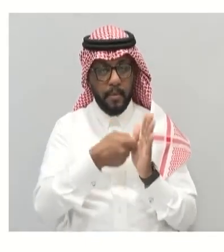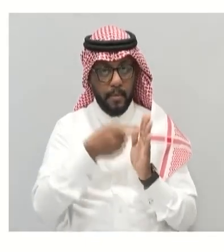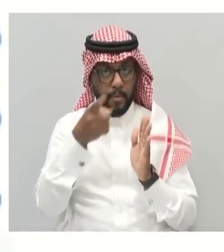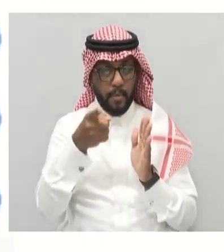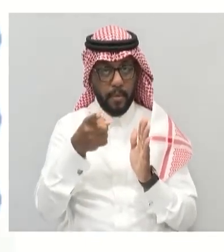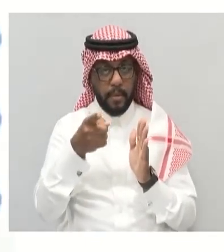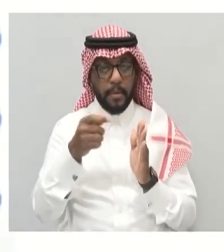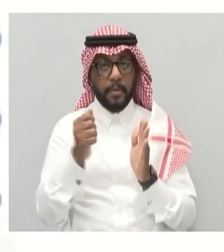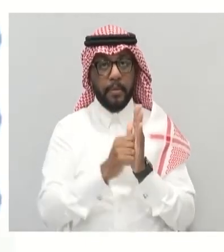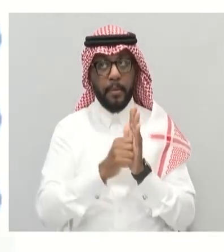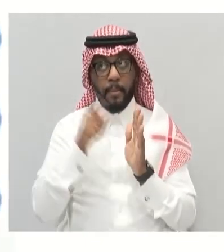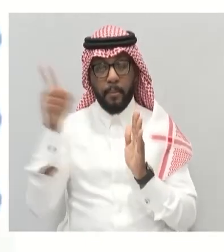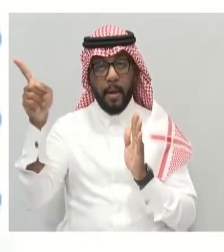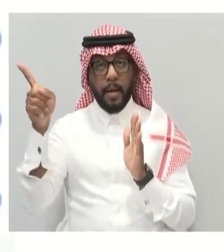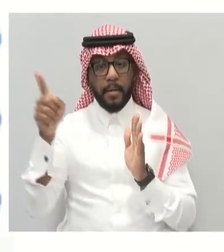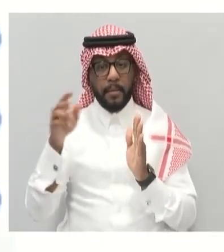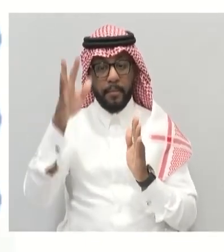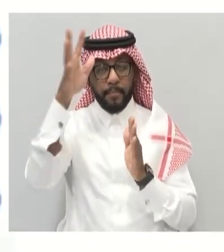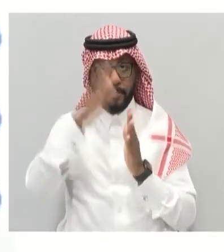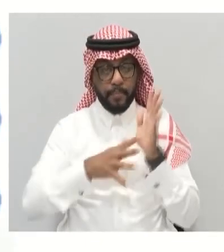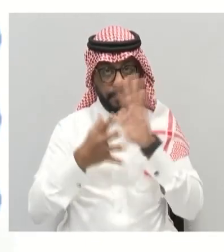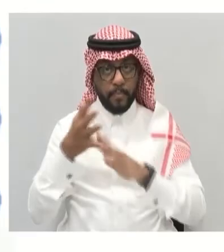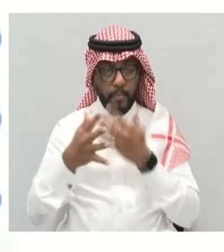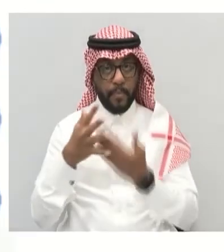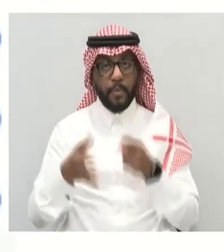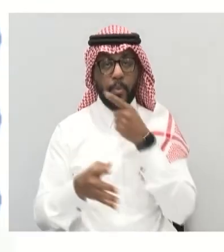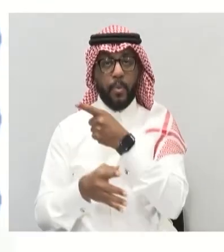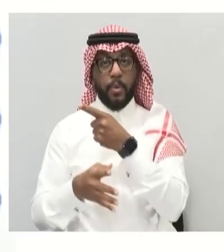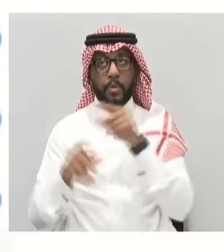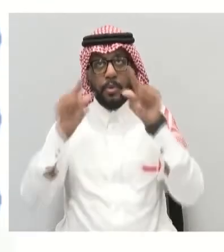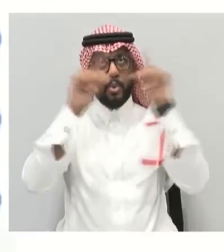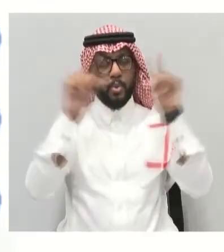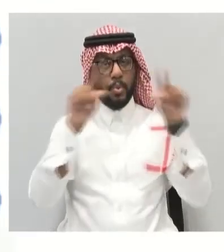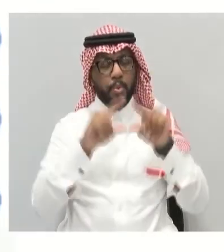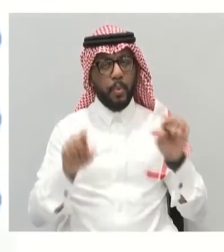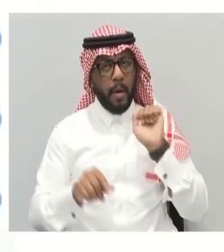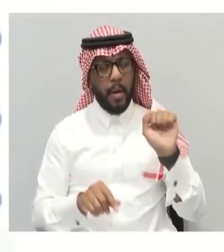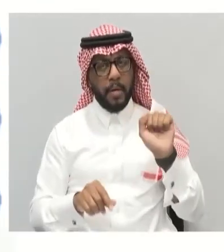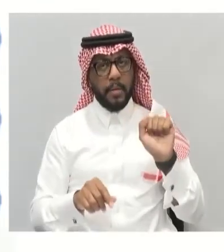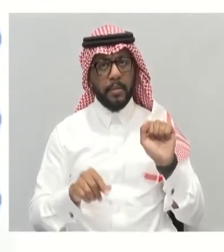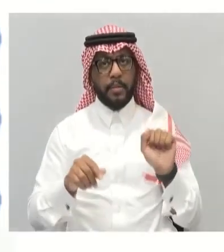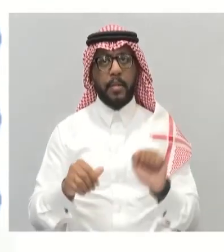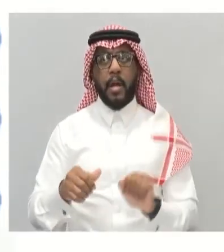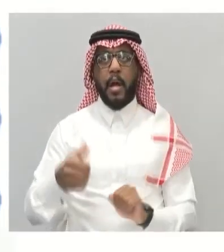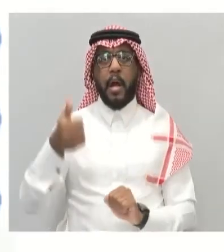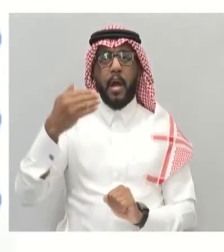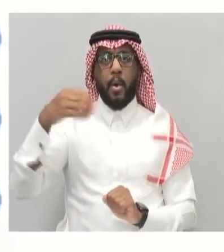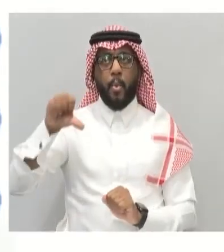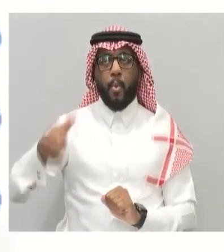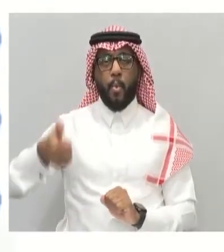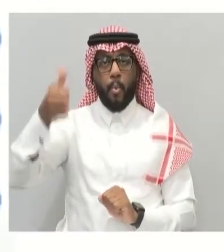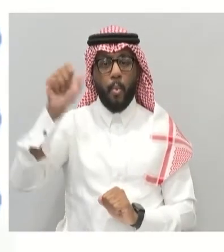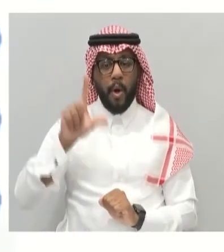اكماله بانفسكم اضع العبارات الاتيه في جمل مفيده بحيث تكون احوال مثلا في